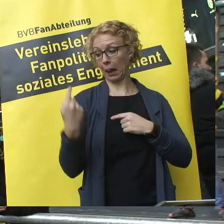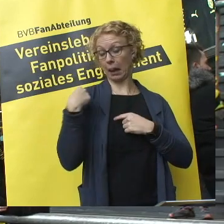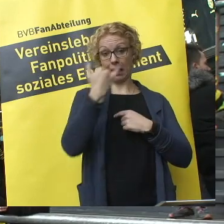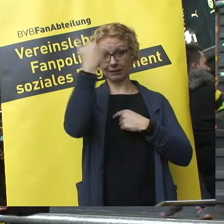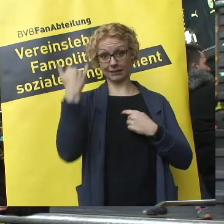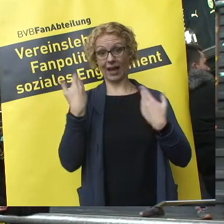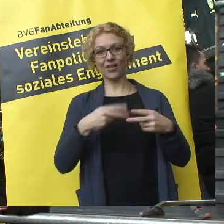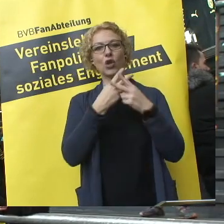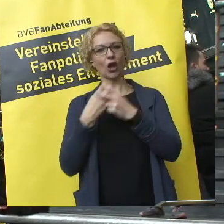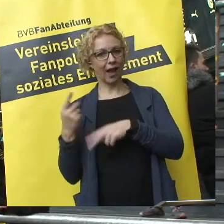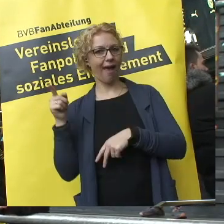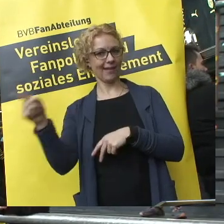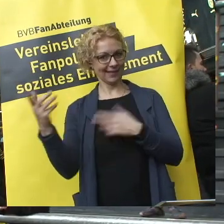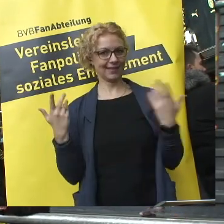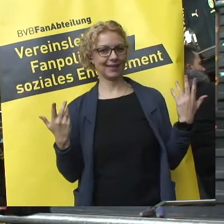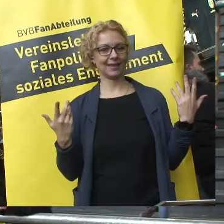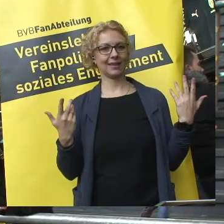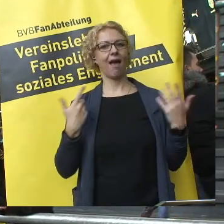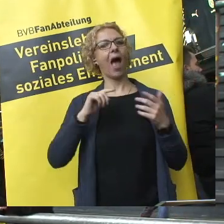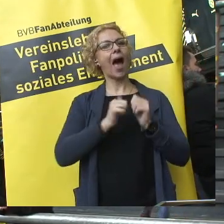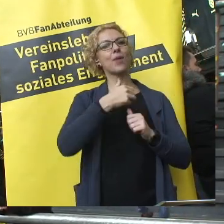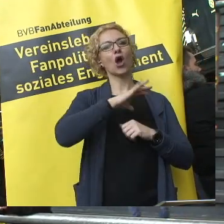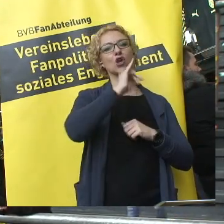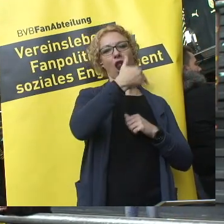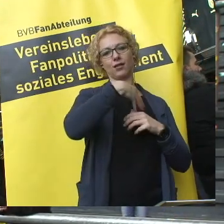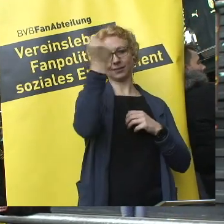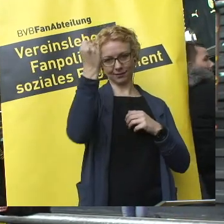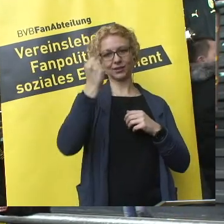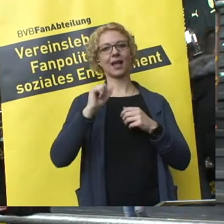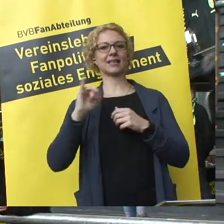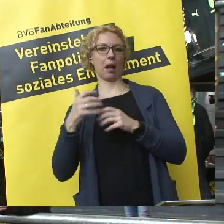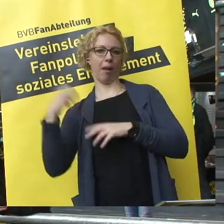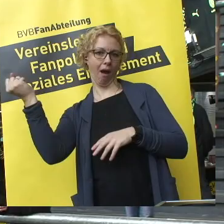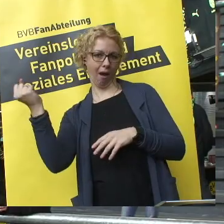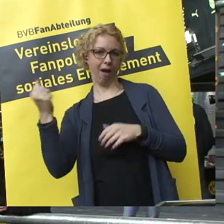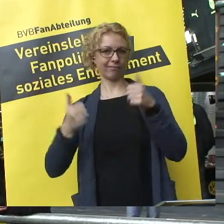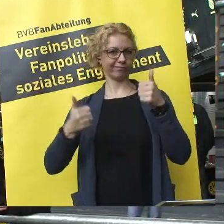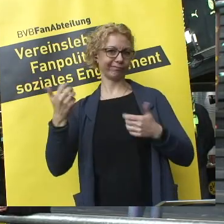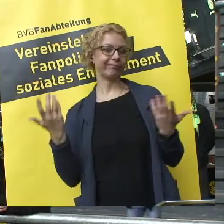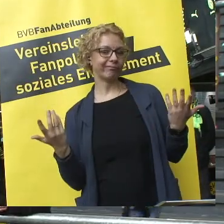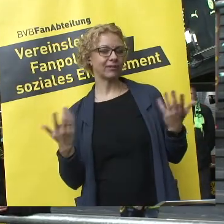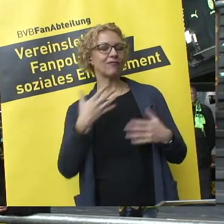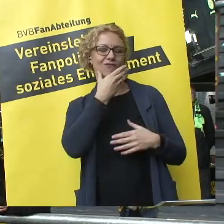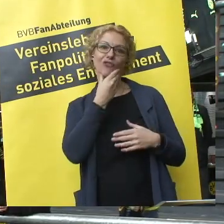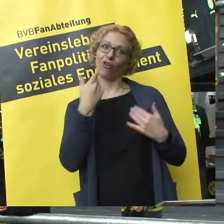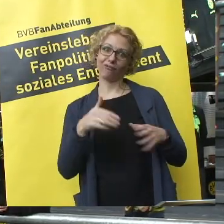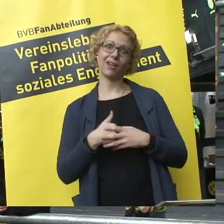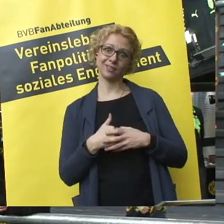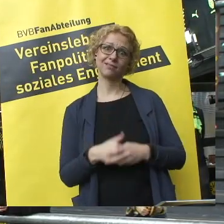war ich in Österreich, da habe ich 1-mal Gold und 1-mal Silber geholt. Ja, und es war sehr schön